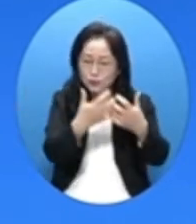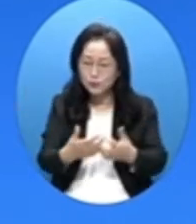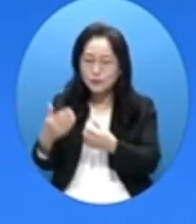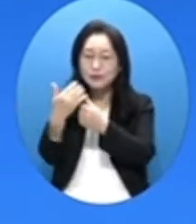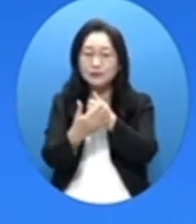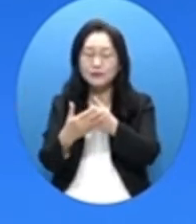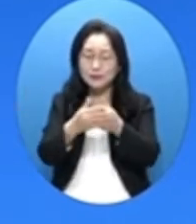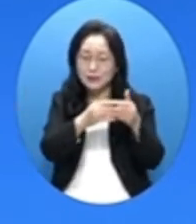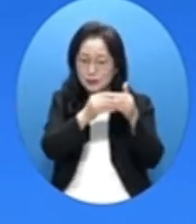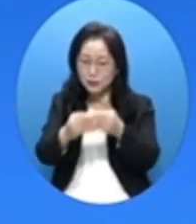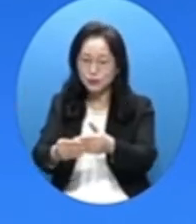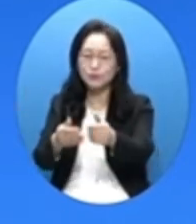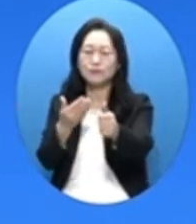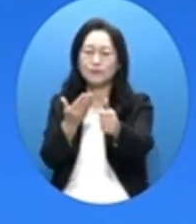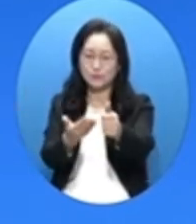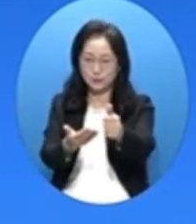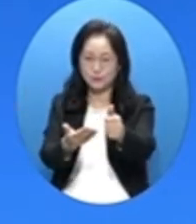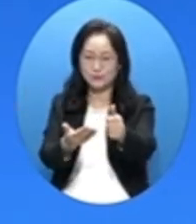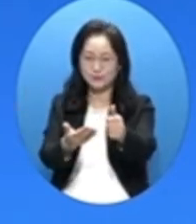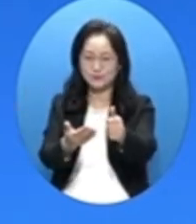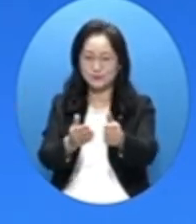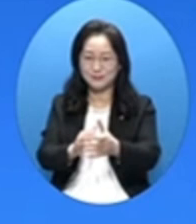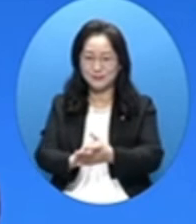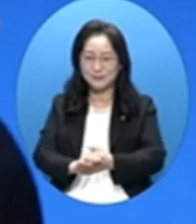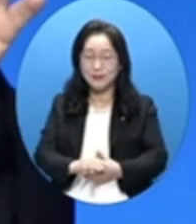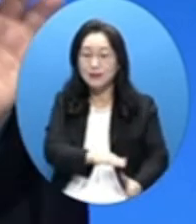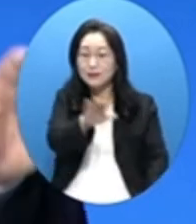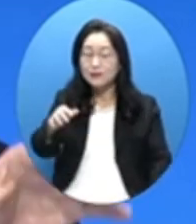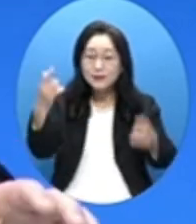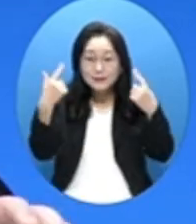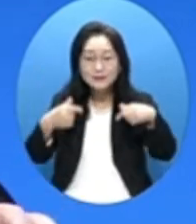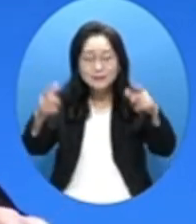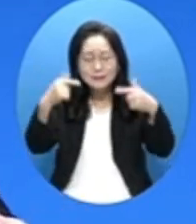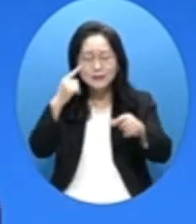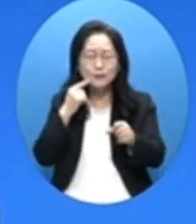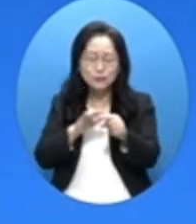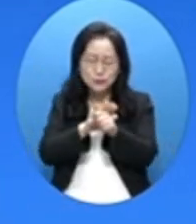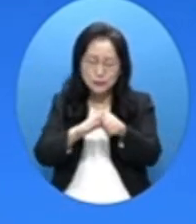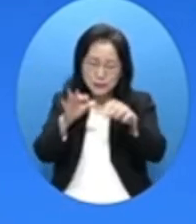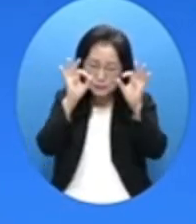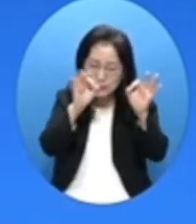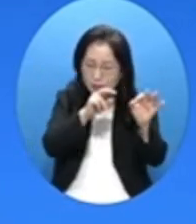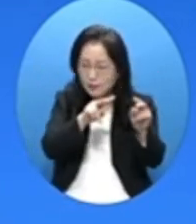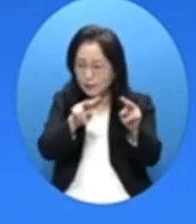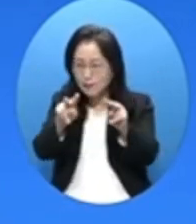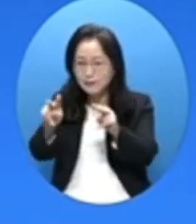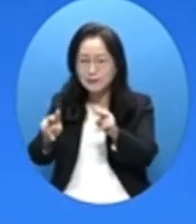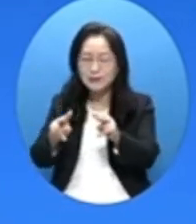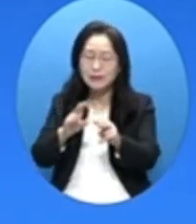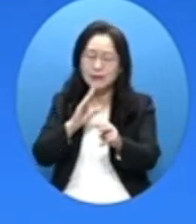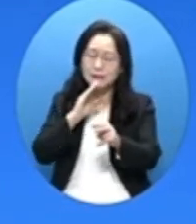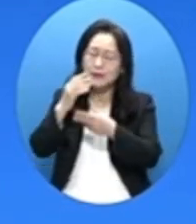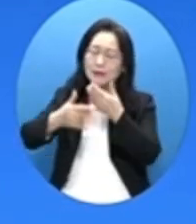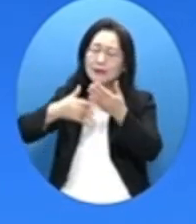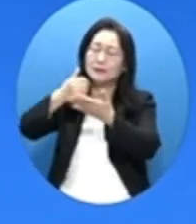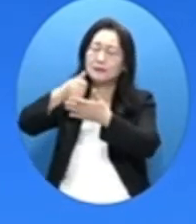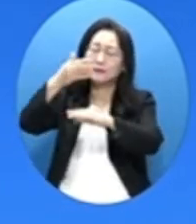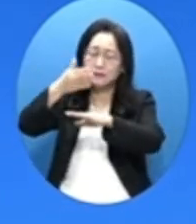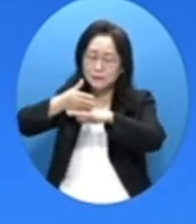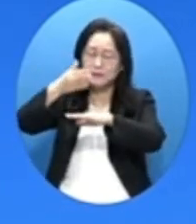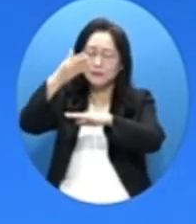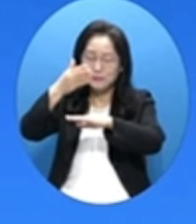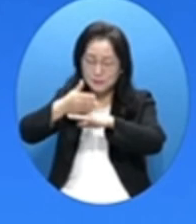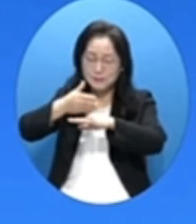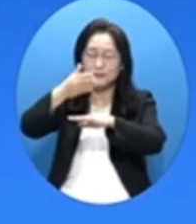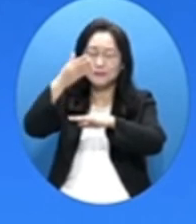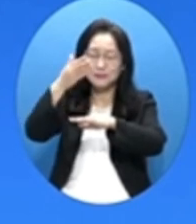우리를 인도해 주시는 것입니다 우리를 긍휼히 보시고 사랑하시는 주님 앞에 감사 또